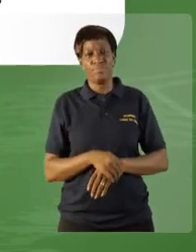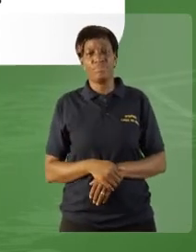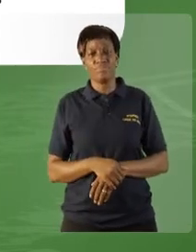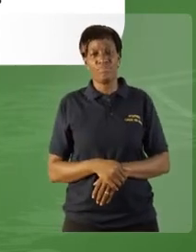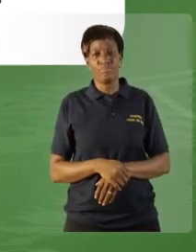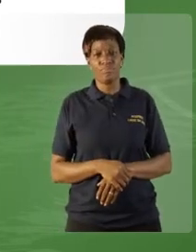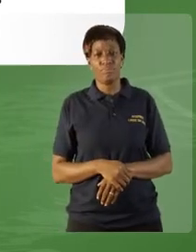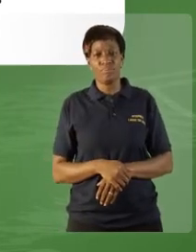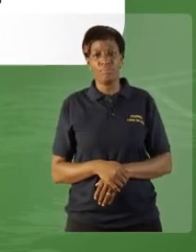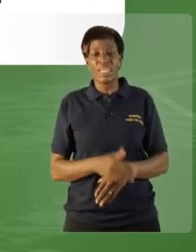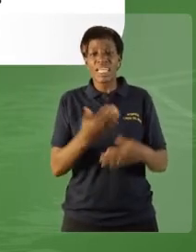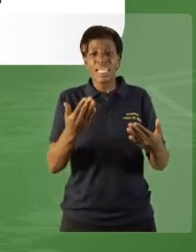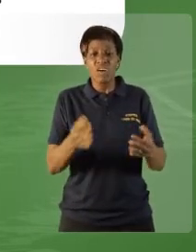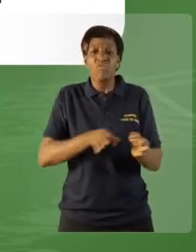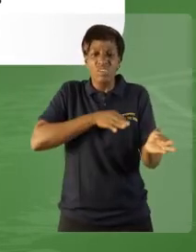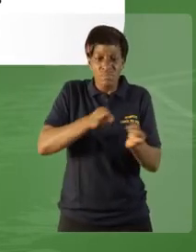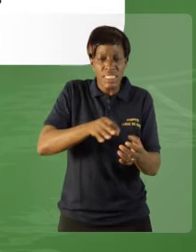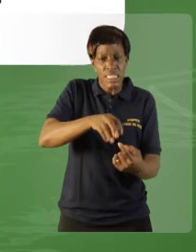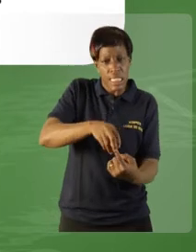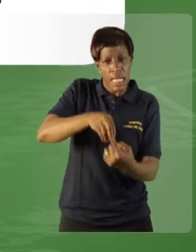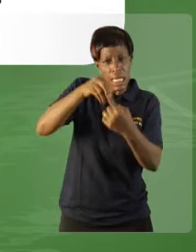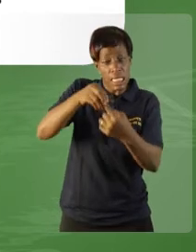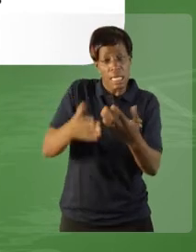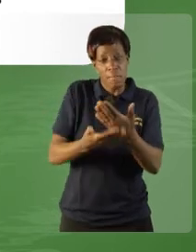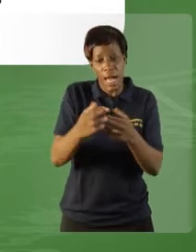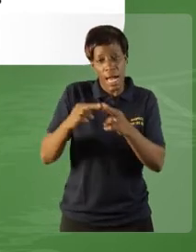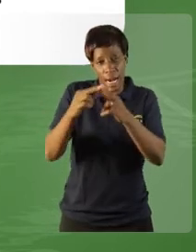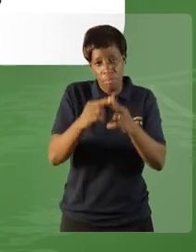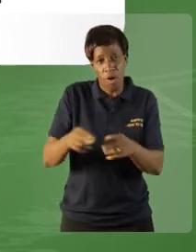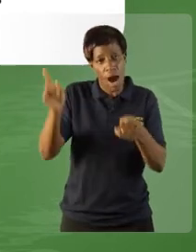Décris ces caractéristiques par rapport à P1.